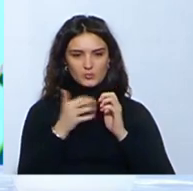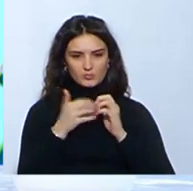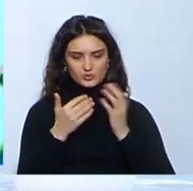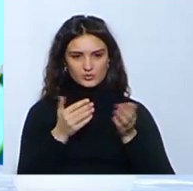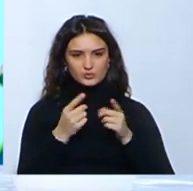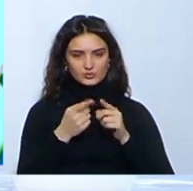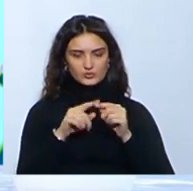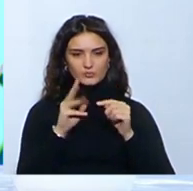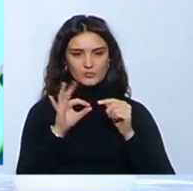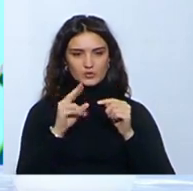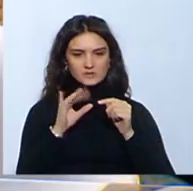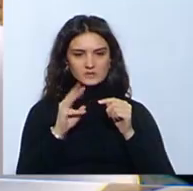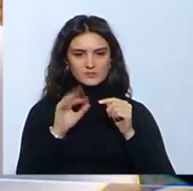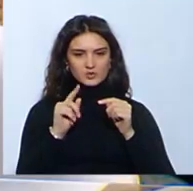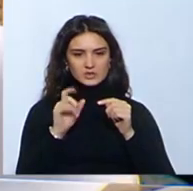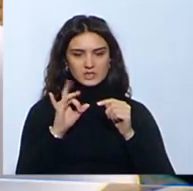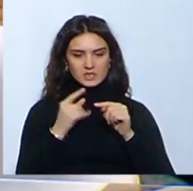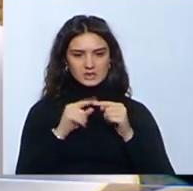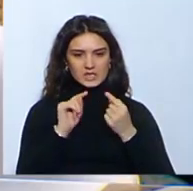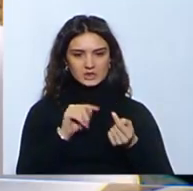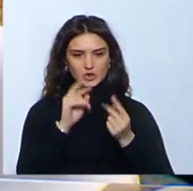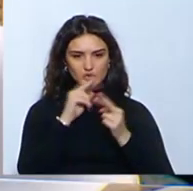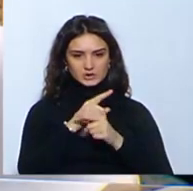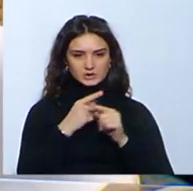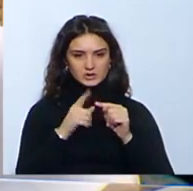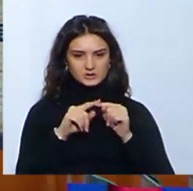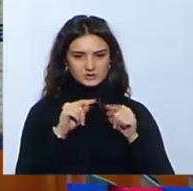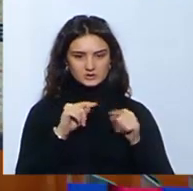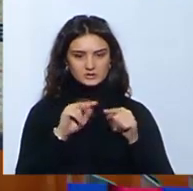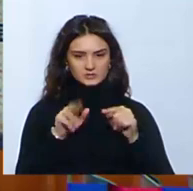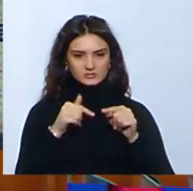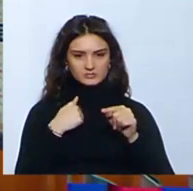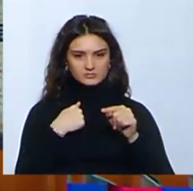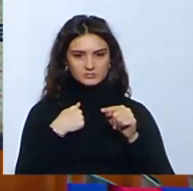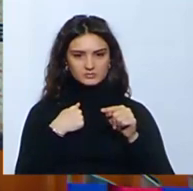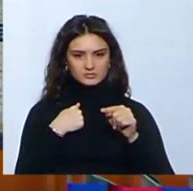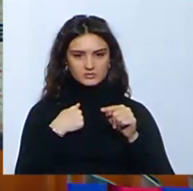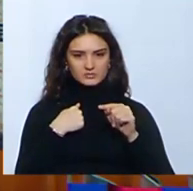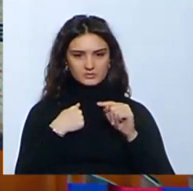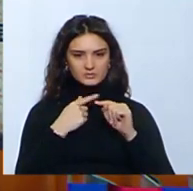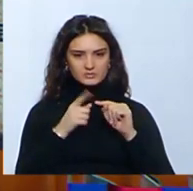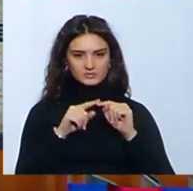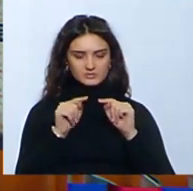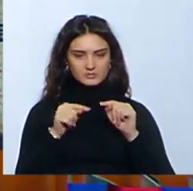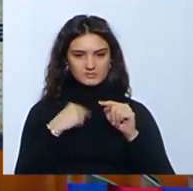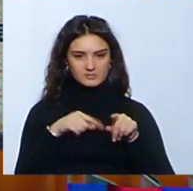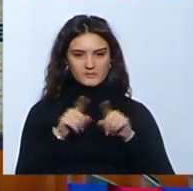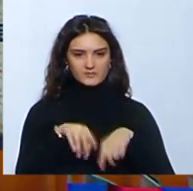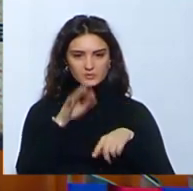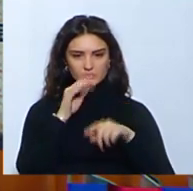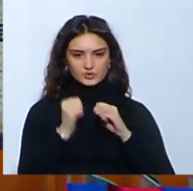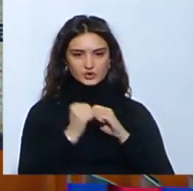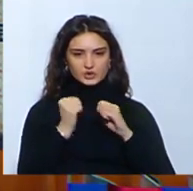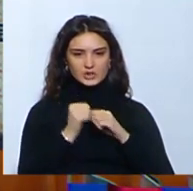და არის მოცვში და მოცხარში, ანტიოქსიდანტია. ისიც ძალიან ჭირდება ჩვენს მხედველობას. და ამავე დროს მე წეღანჩირები